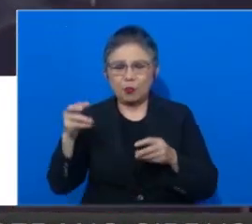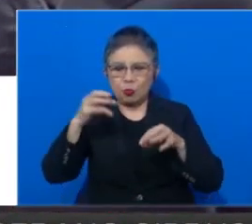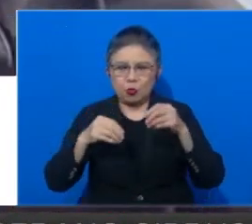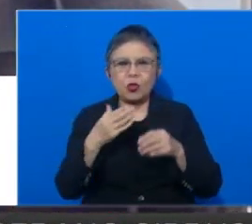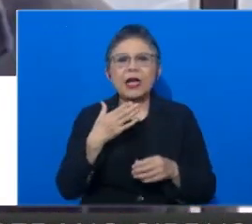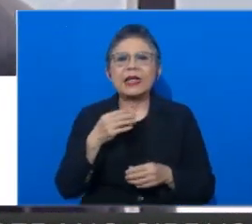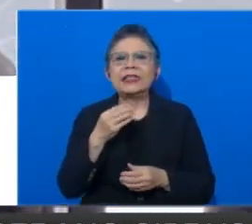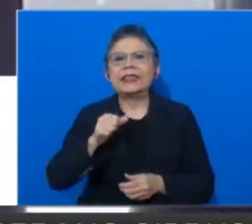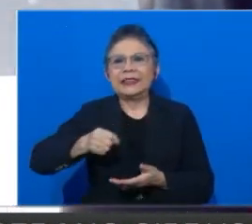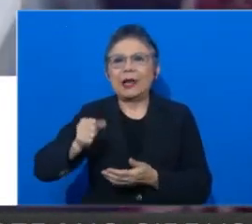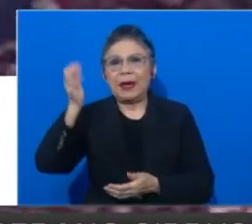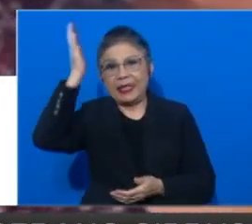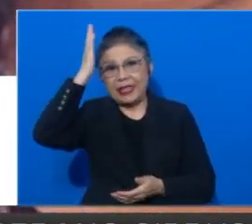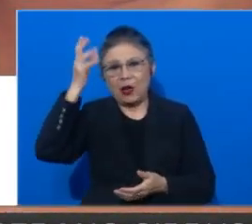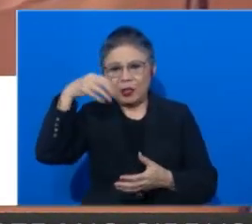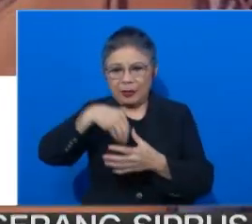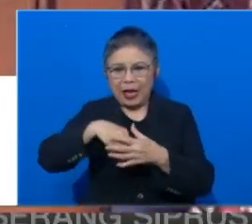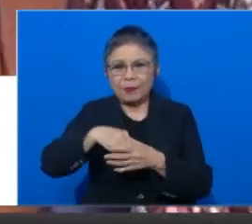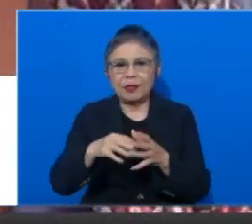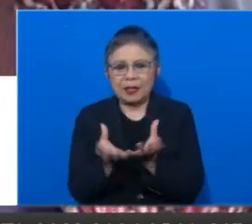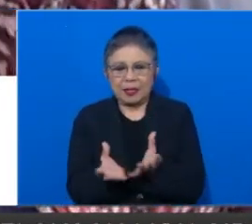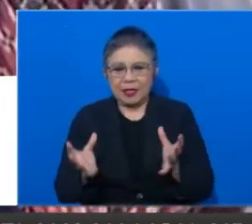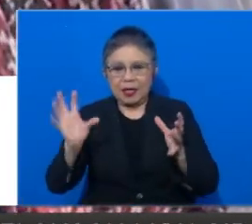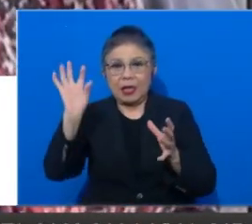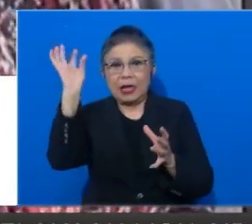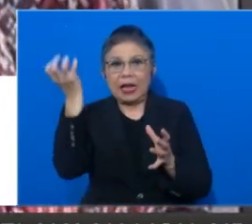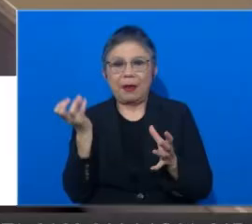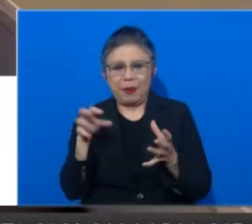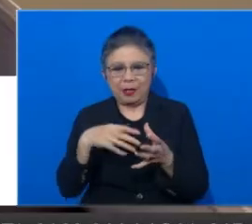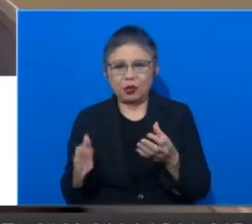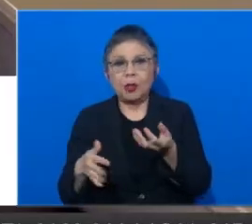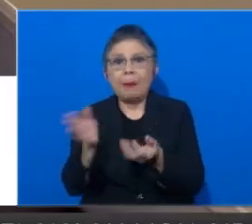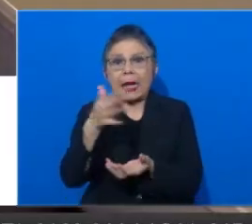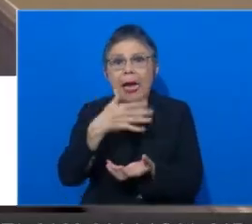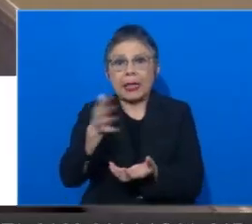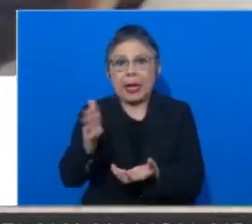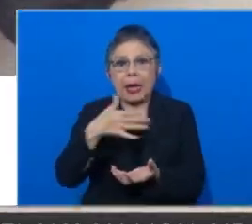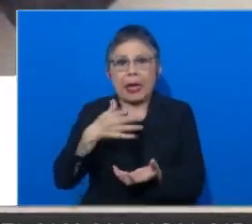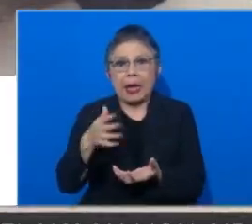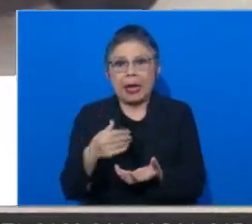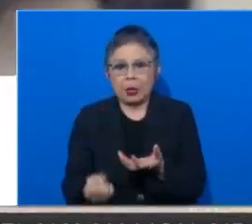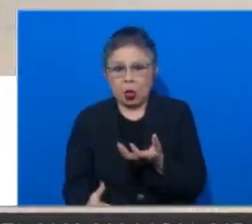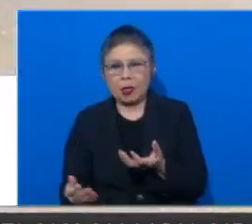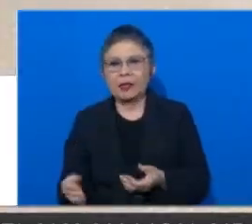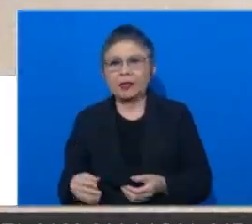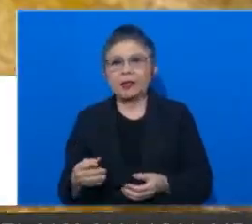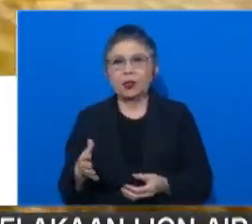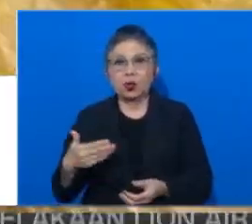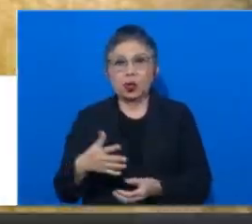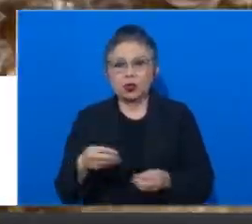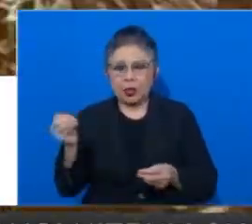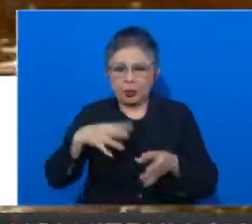cabai hijau disajikan di dalam kelapa utuh dan dibakar. Untuk membuatnya, gurame yang sudah